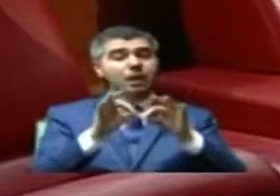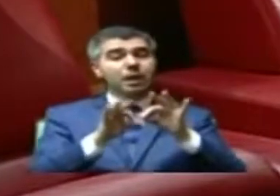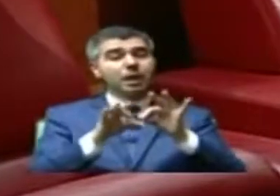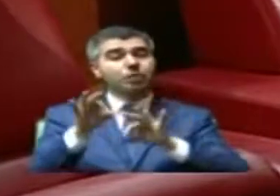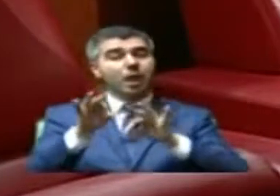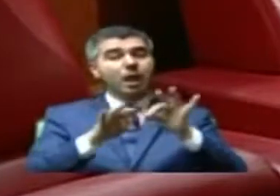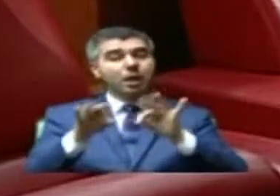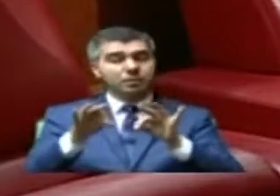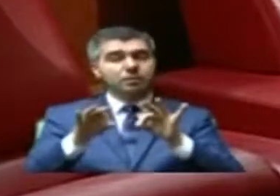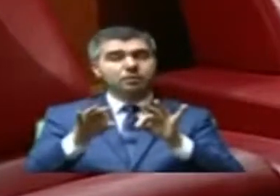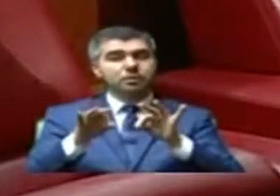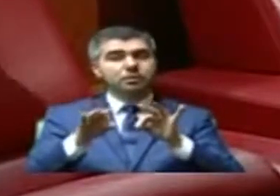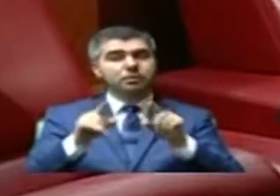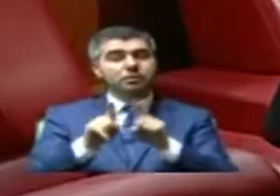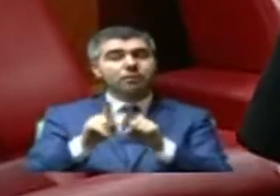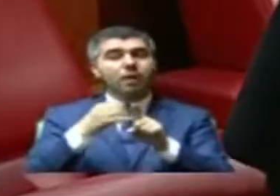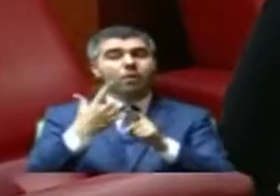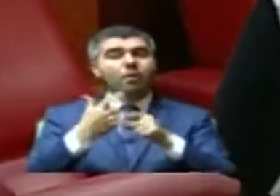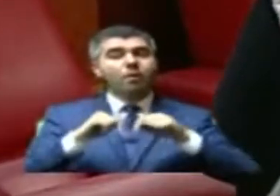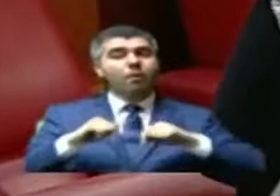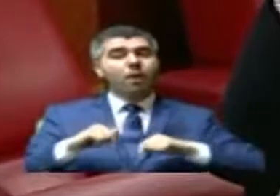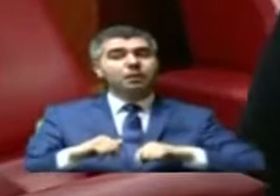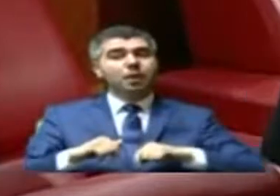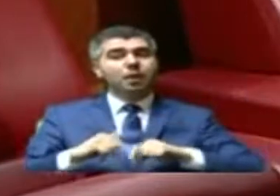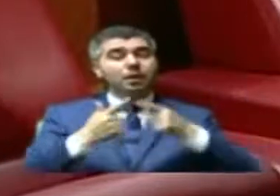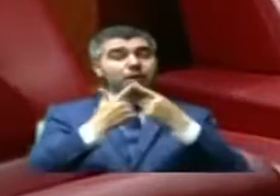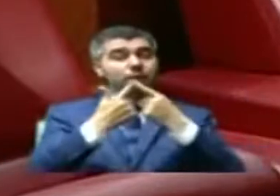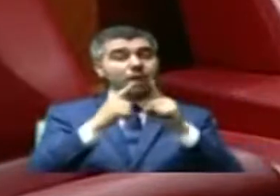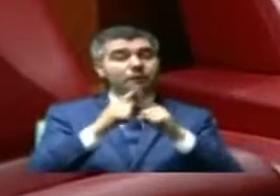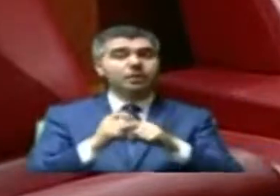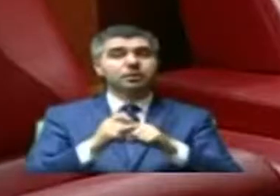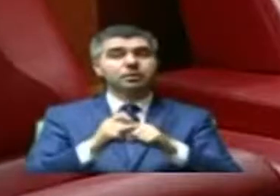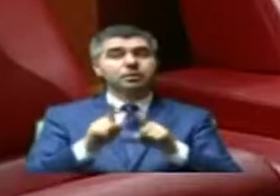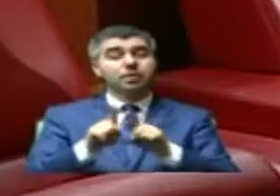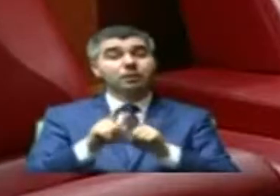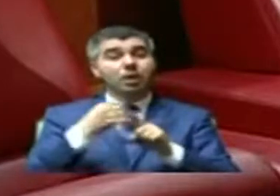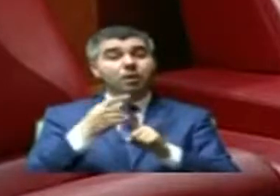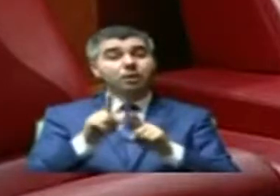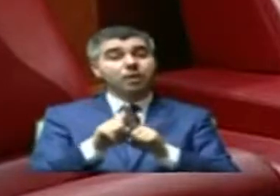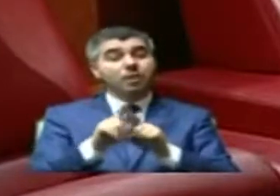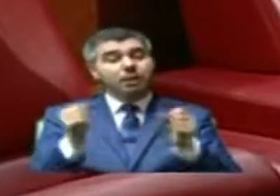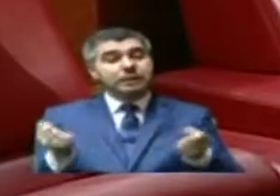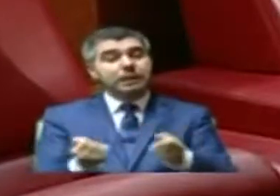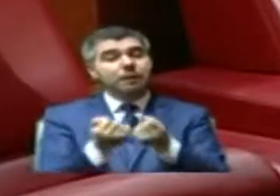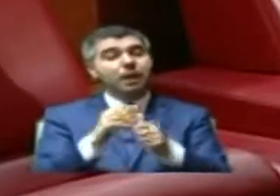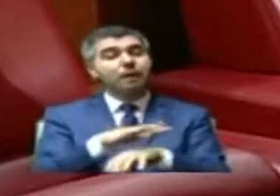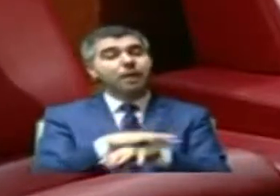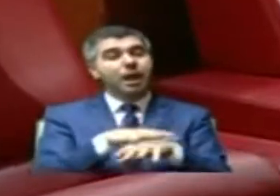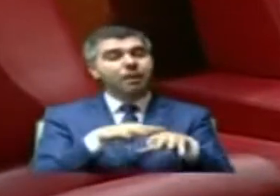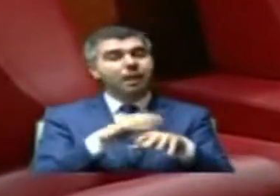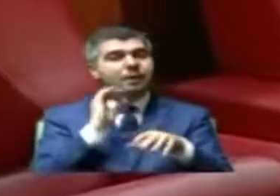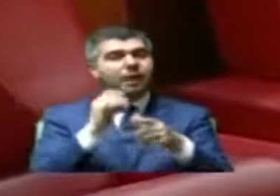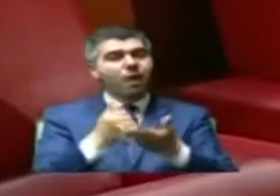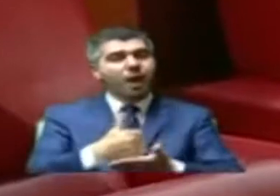ترتبط بالقطاع فقط. عندما نتحدث عن المبادرة الوطنية للتنمية البشرية، عندما